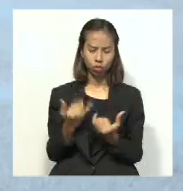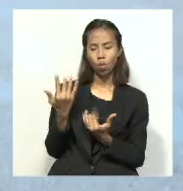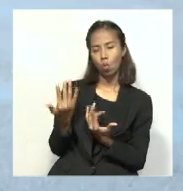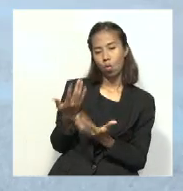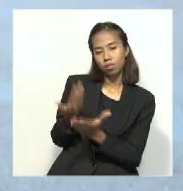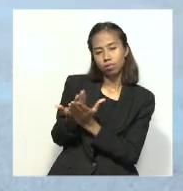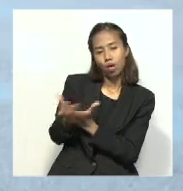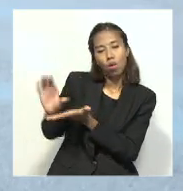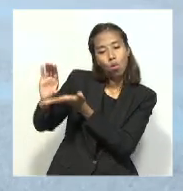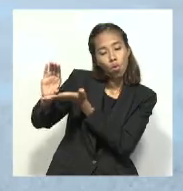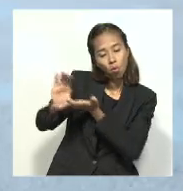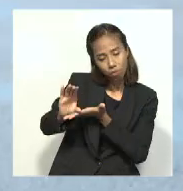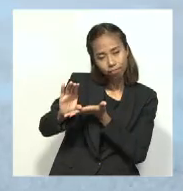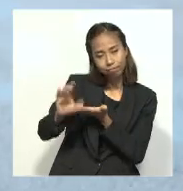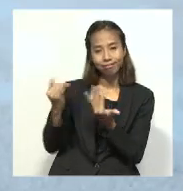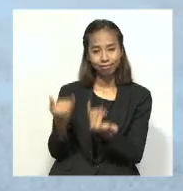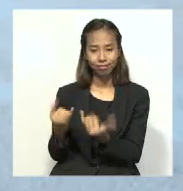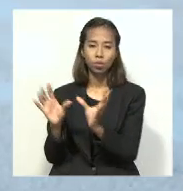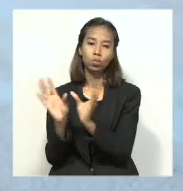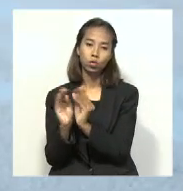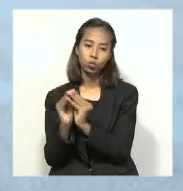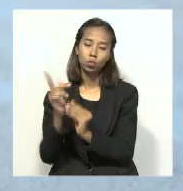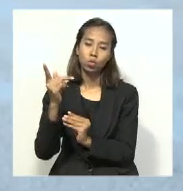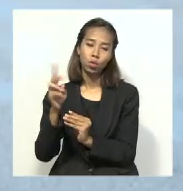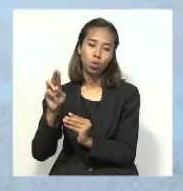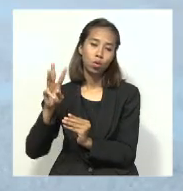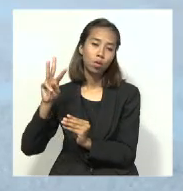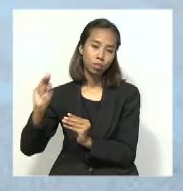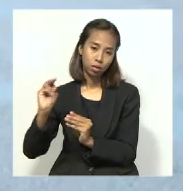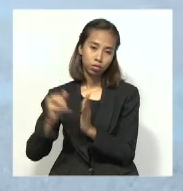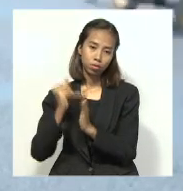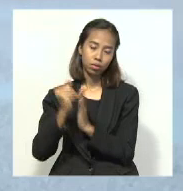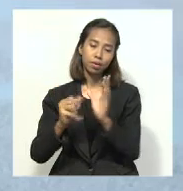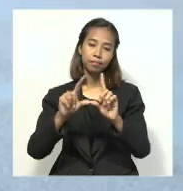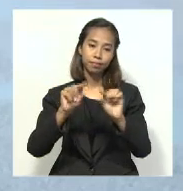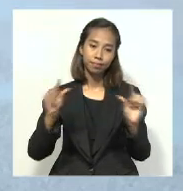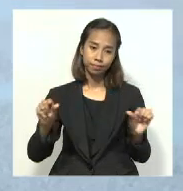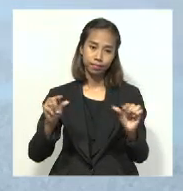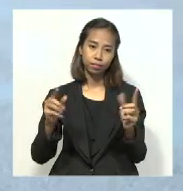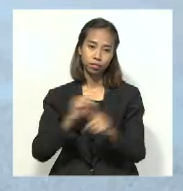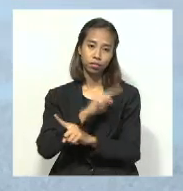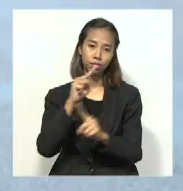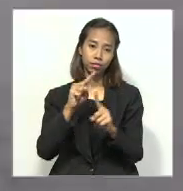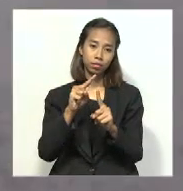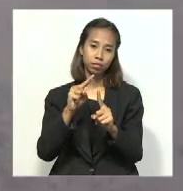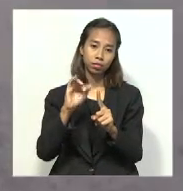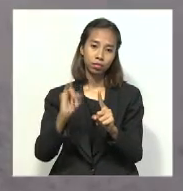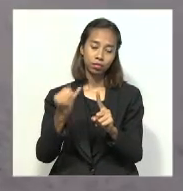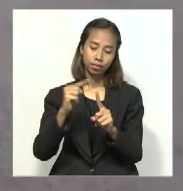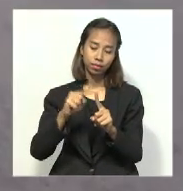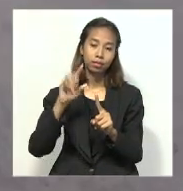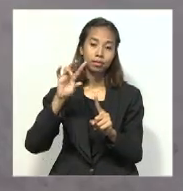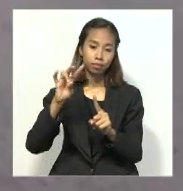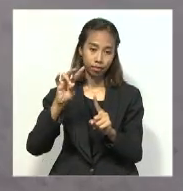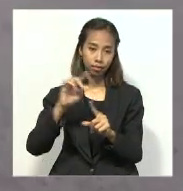จากทางคณะรัฐมนตรีซึ่งจะลงที่ประชุมอย่างเป็นทางการนอกสถานที่ที่จังหวัดเพชรบูรณ์ในวันจันทร์ที่17และ